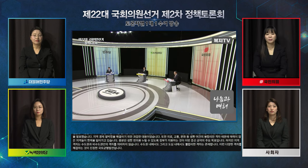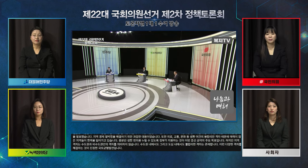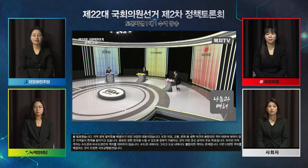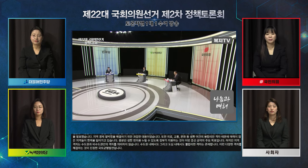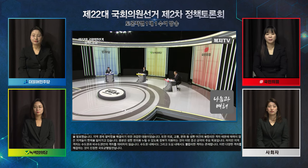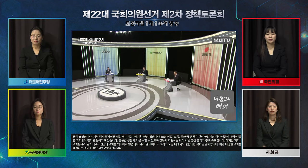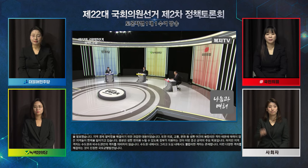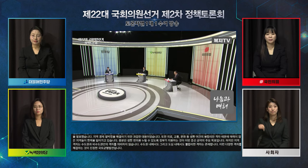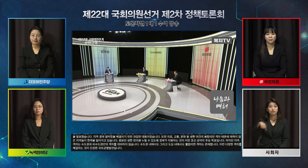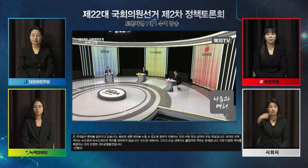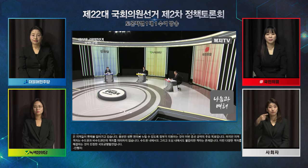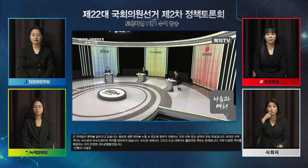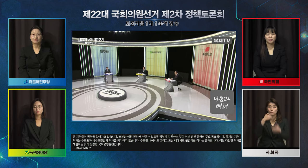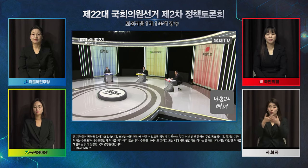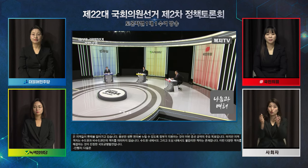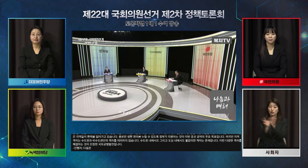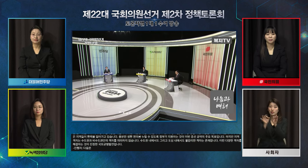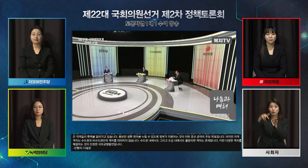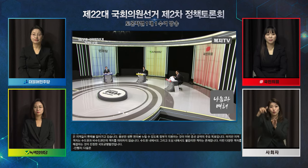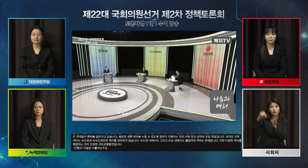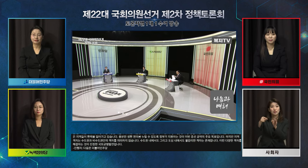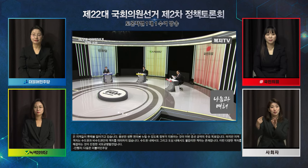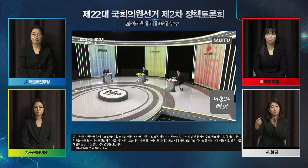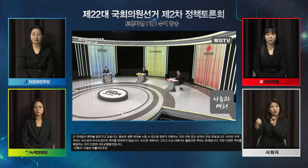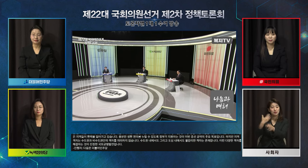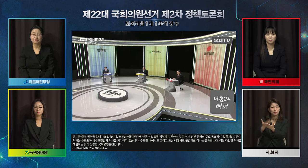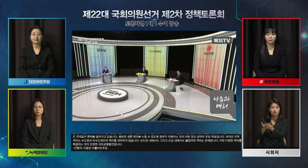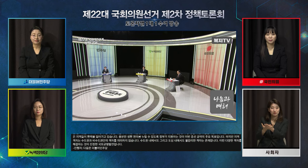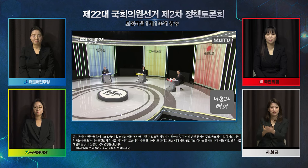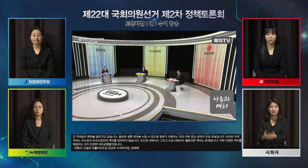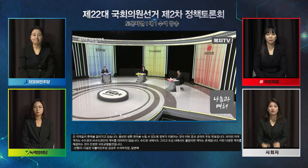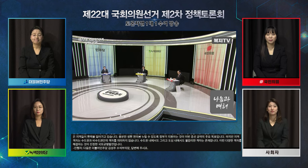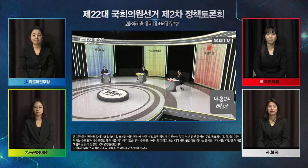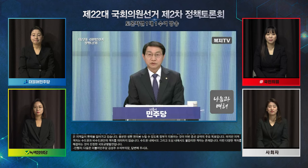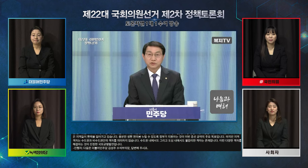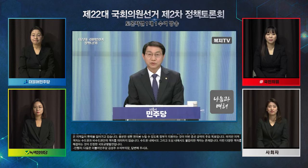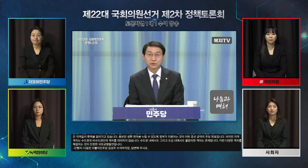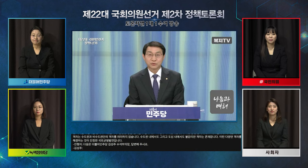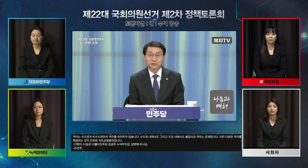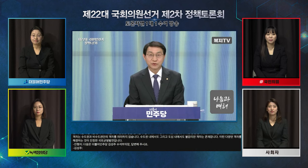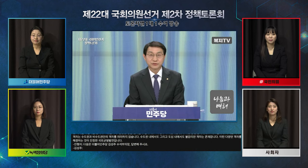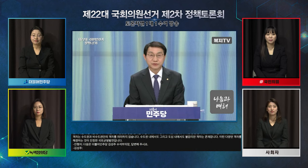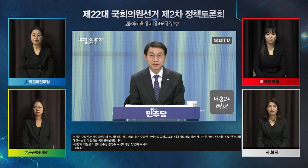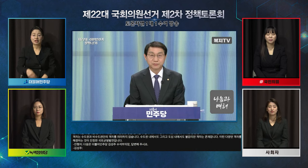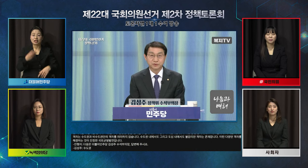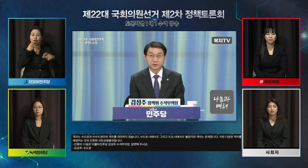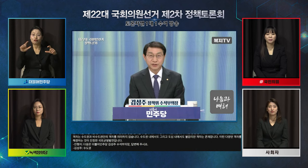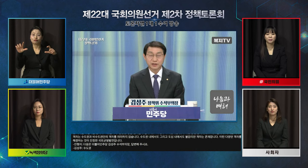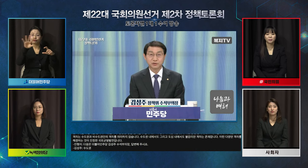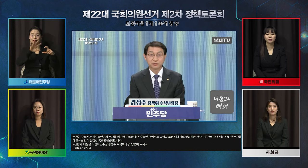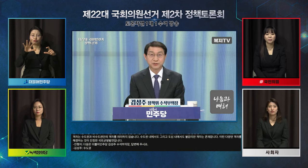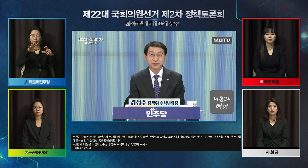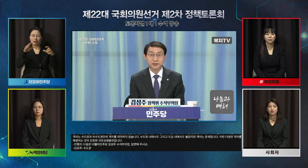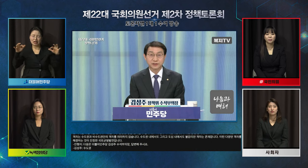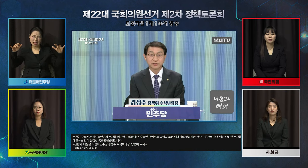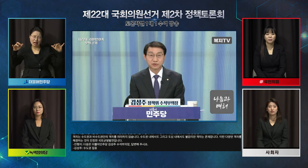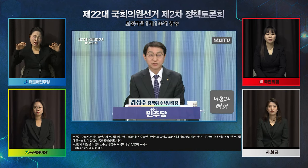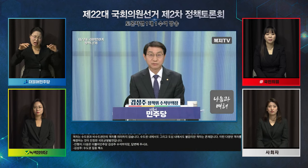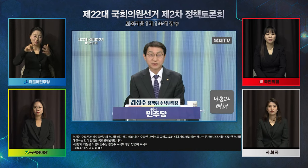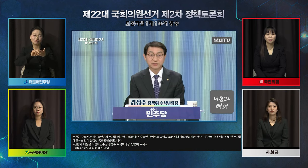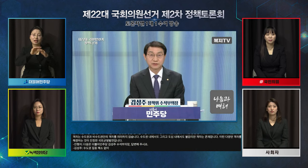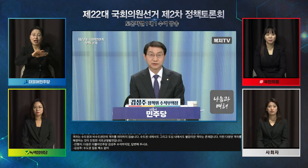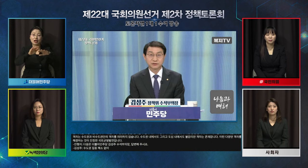다음은 더불어민주당 김성주 수석부의장 답변해 주시죠. 수도권 집중해서 없이